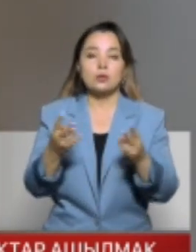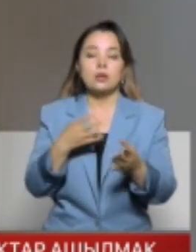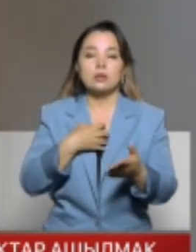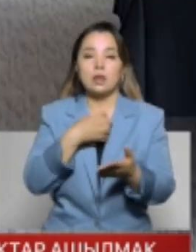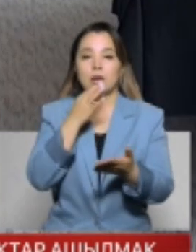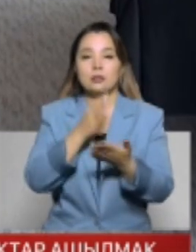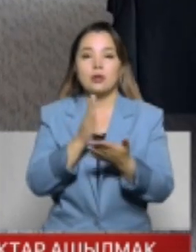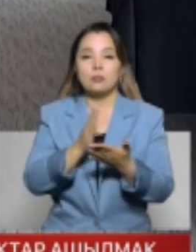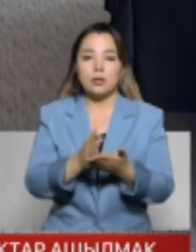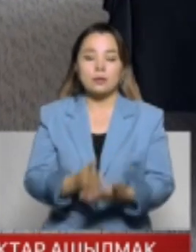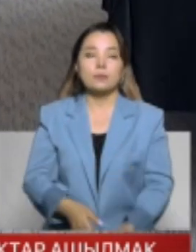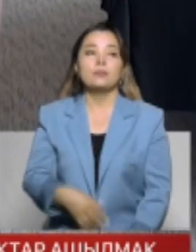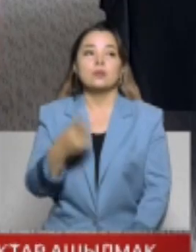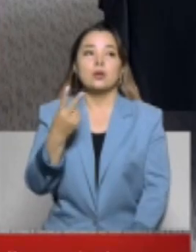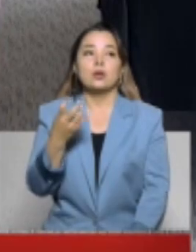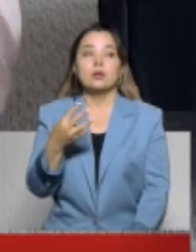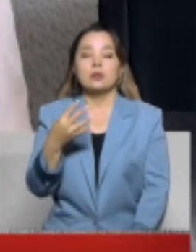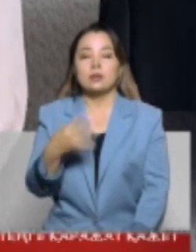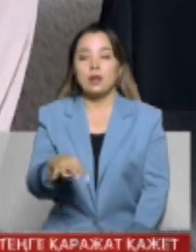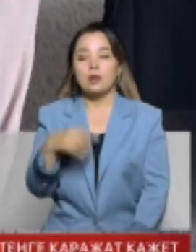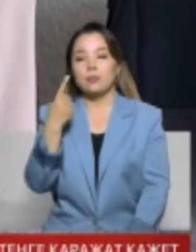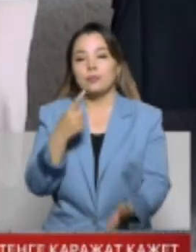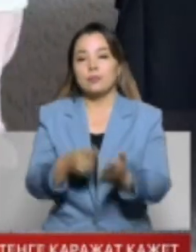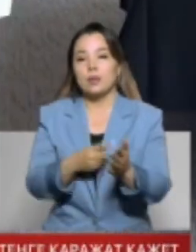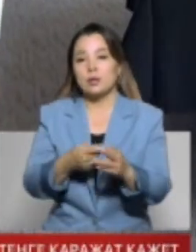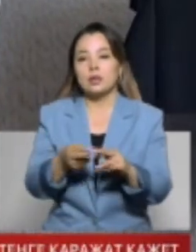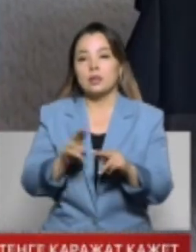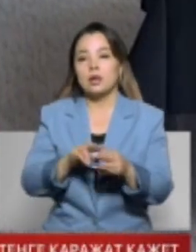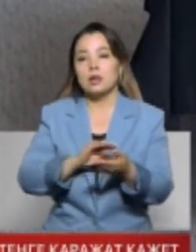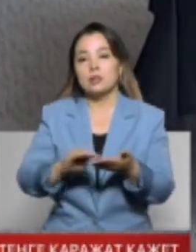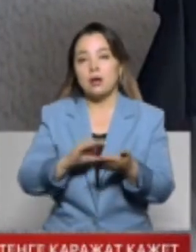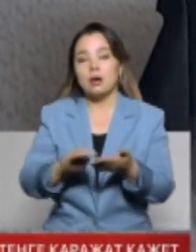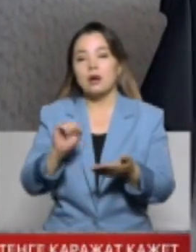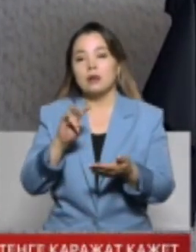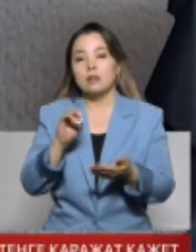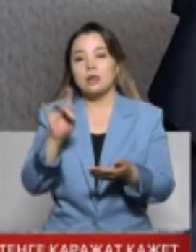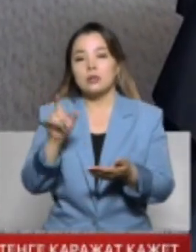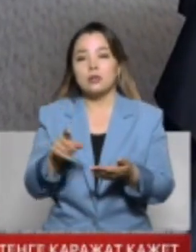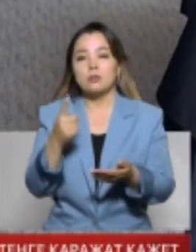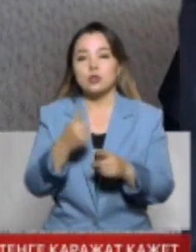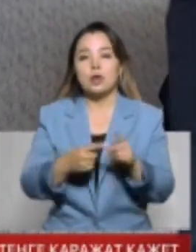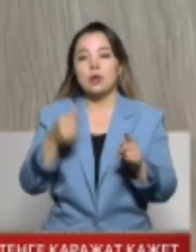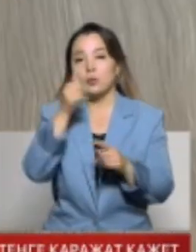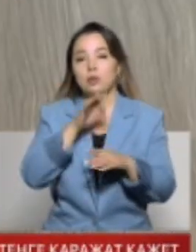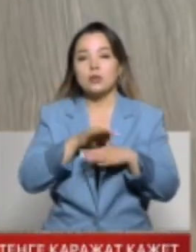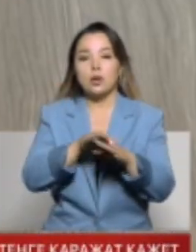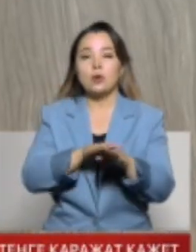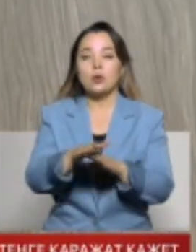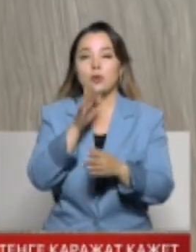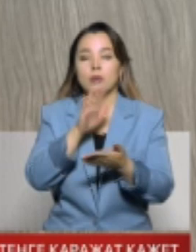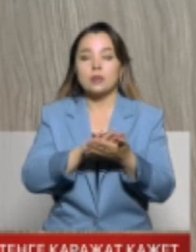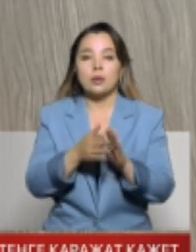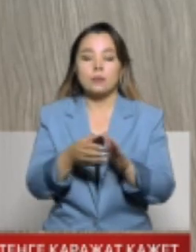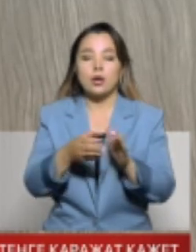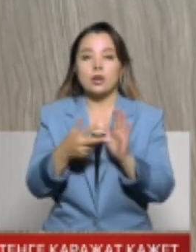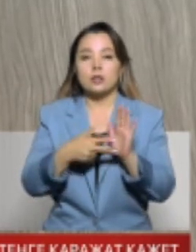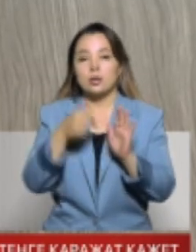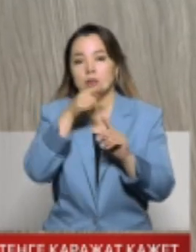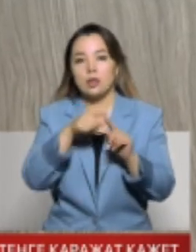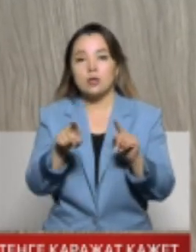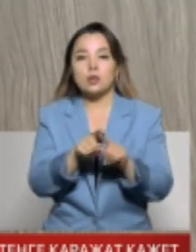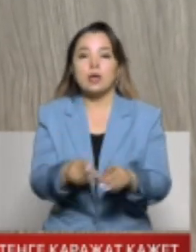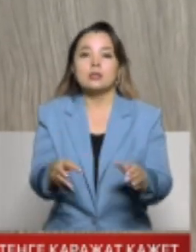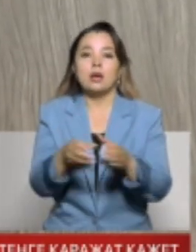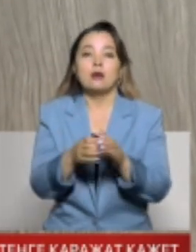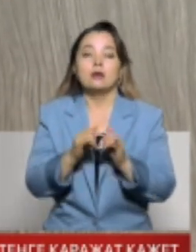дүние. 240 беттік бизнес әліппесін жазу үшін Анар 1,5 жыл уақытын жұмсаған. 8 жылдан бер стартаптарға